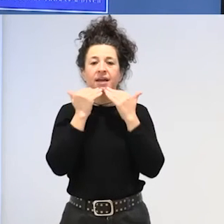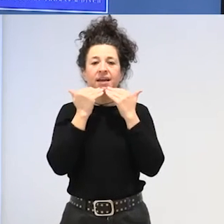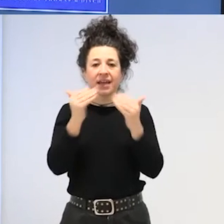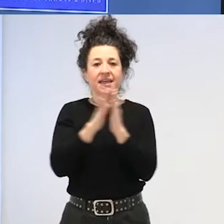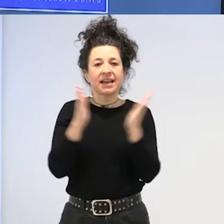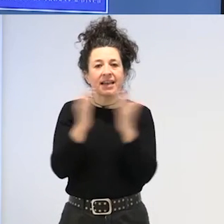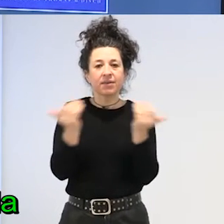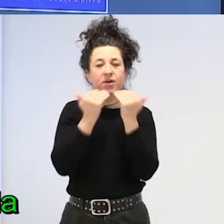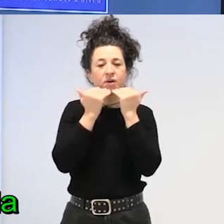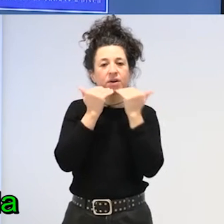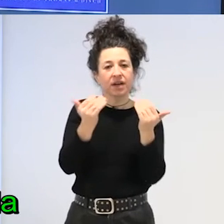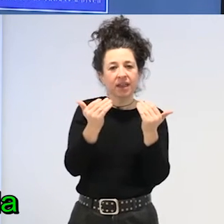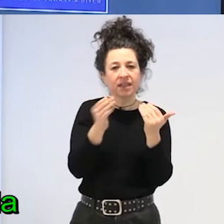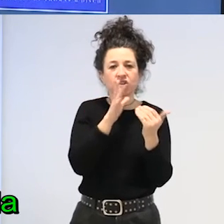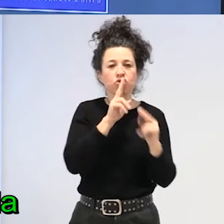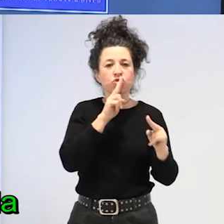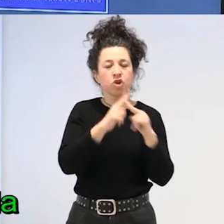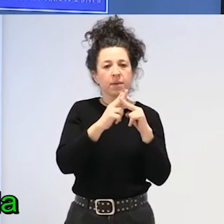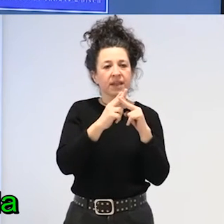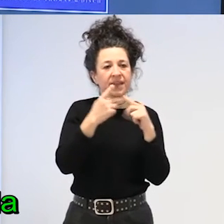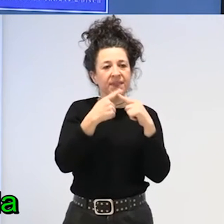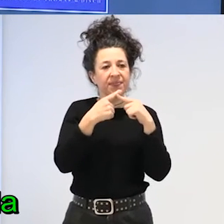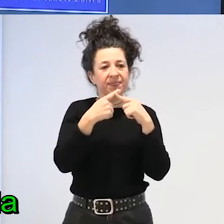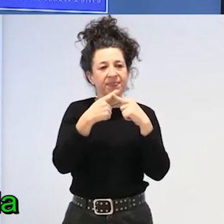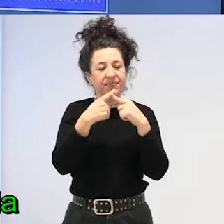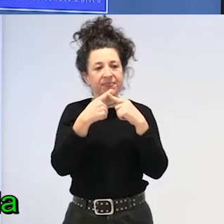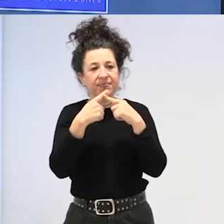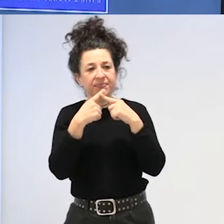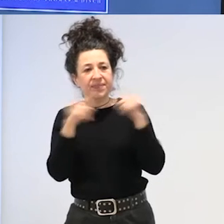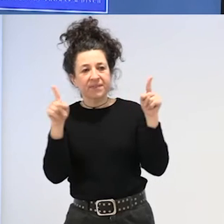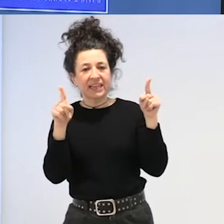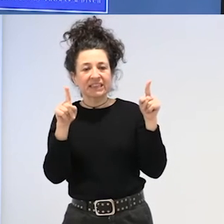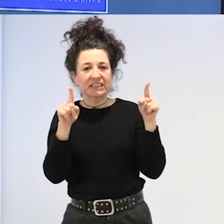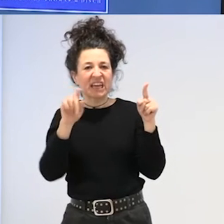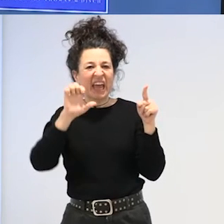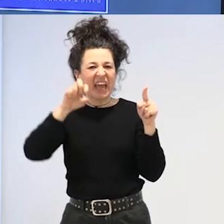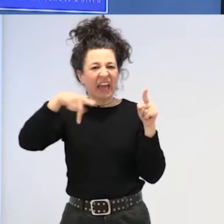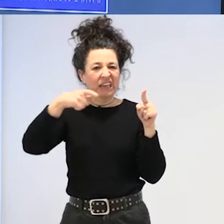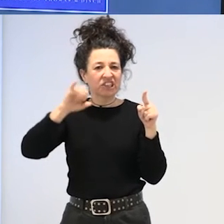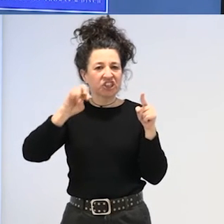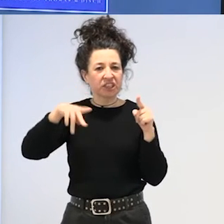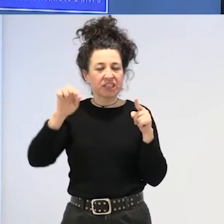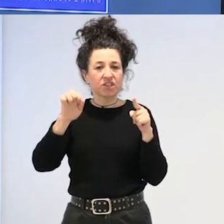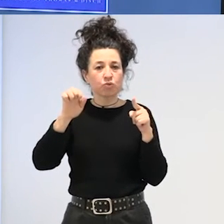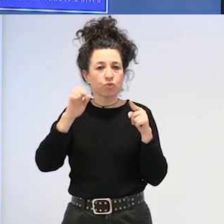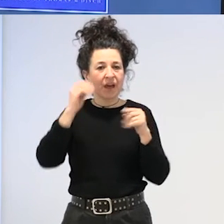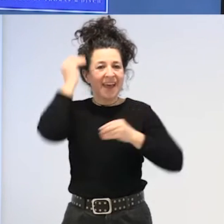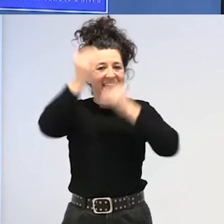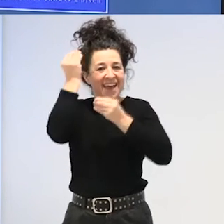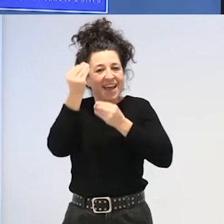Different Engines, eta liburu horretan, bueno, liburua saiakera bat da, eta bertan